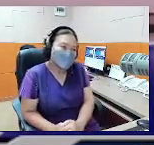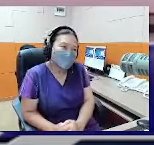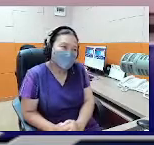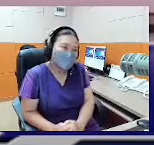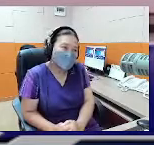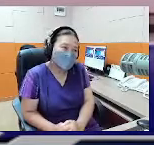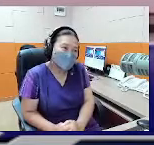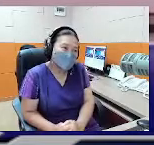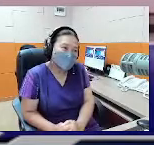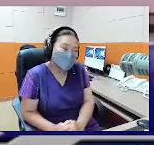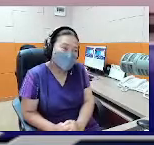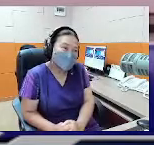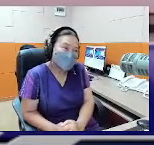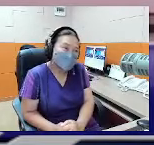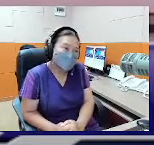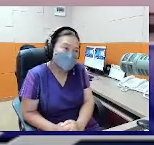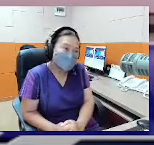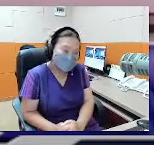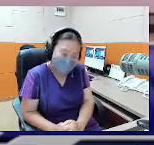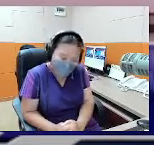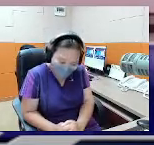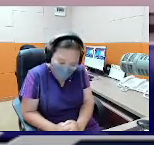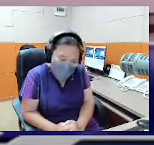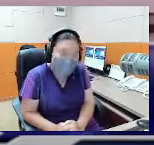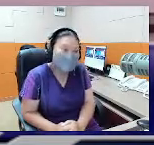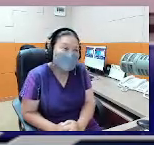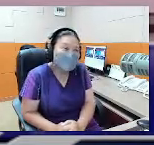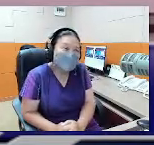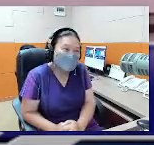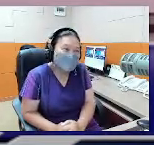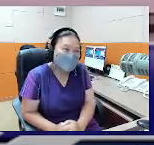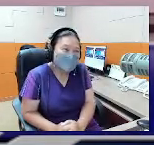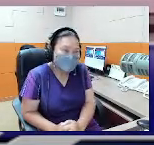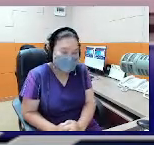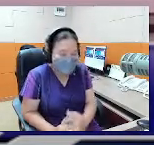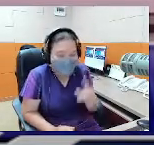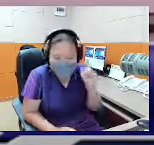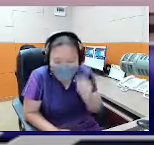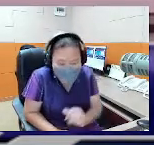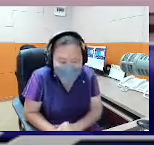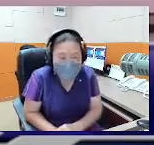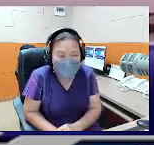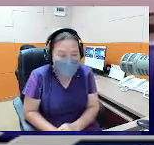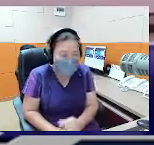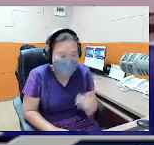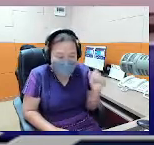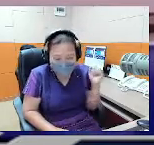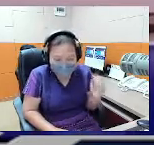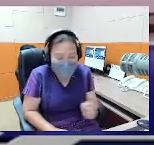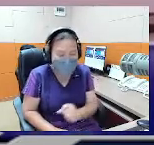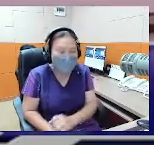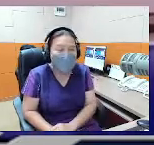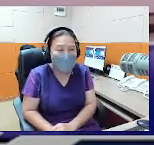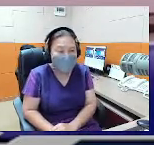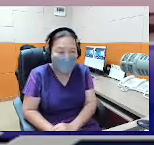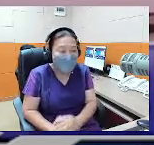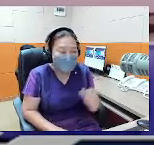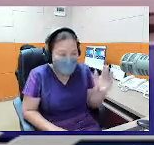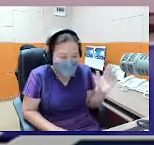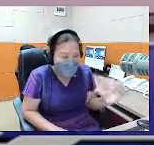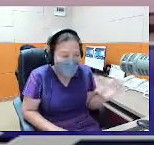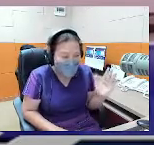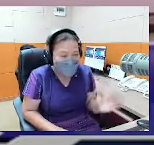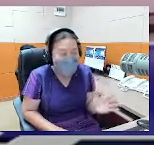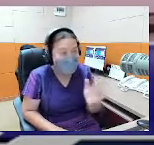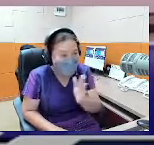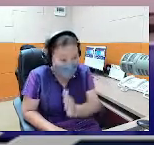าสู่กระบวนการมาตรฐานอย่างถูกต้องไม่ว่าจะศาสนาใดก็แล้วแต่ก็สามารถเป็นผู้ประกอบการธุรกิจนี้ได้ด้วยเช่นกัน อันนี้สำคัญเลยดิฉันอยากจะชี้ชัดลงไปเลยว่า